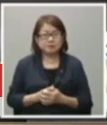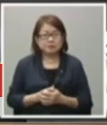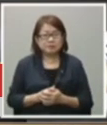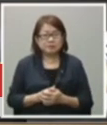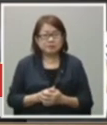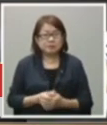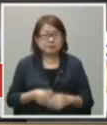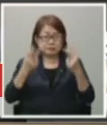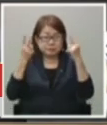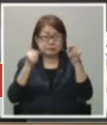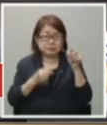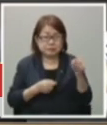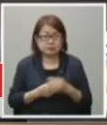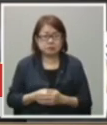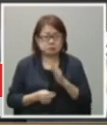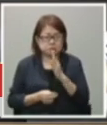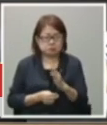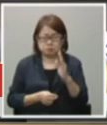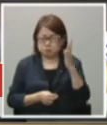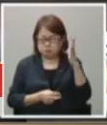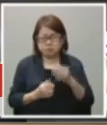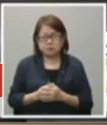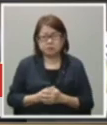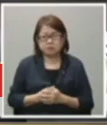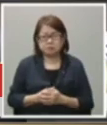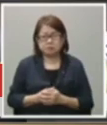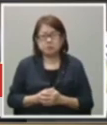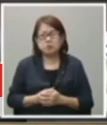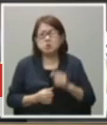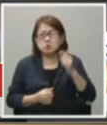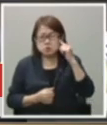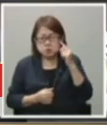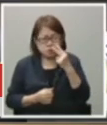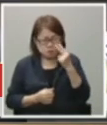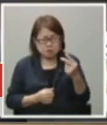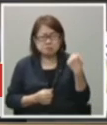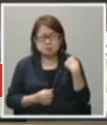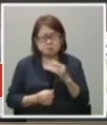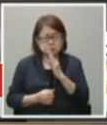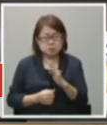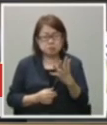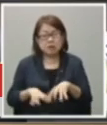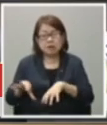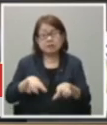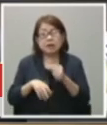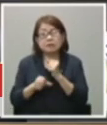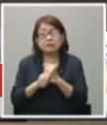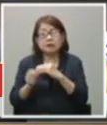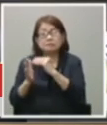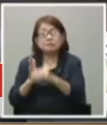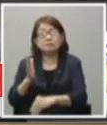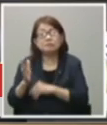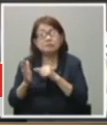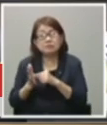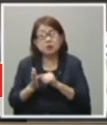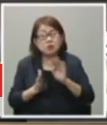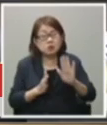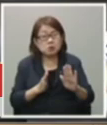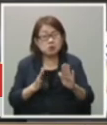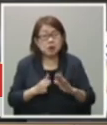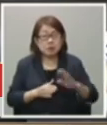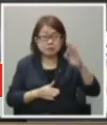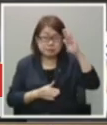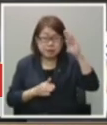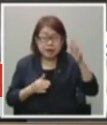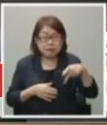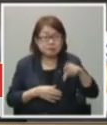ไม่มีความซื่อสัตย์สุจริตเป็นที่ประจักษ์ครับการบริหารและการแผ่นดินของพลเอกประยุทธ์จันทร์โอชาส่งผ